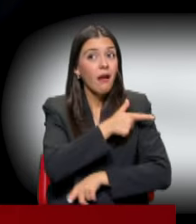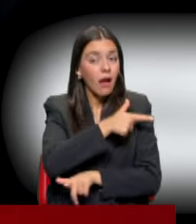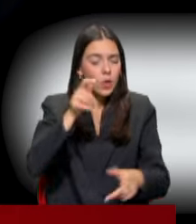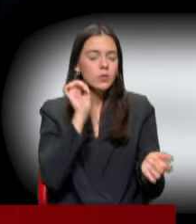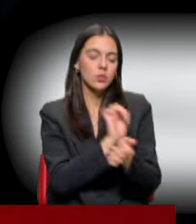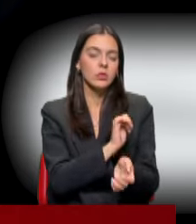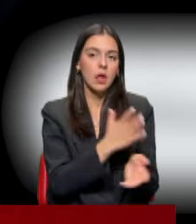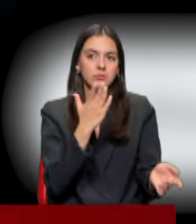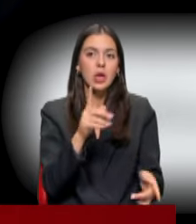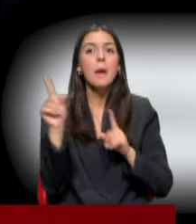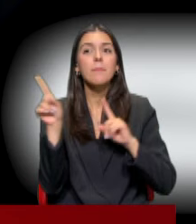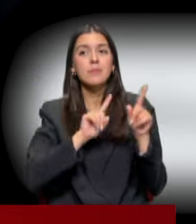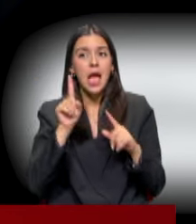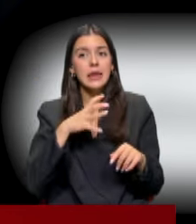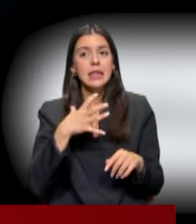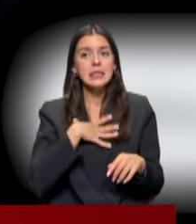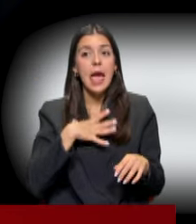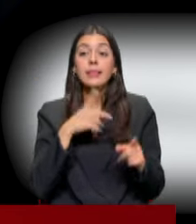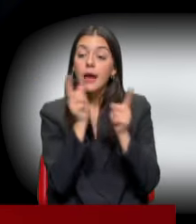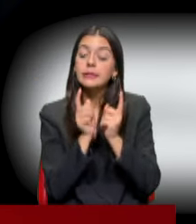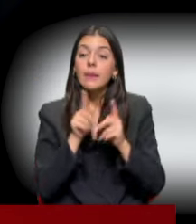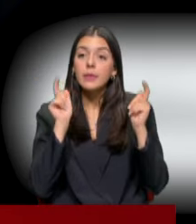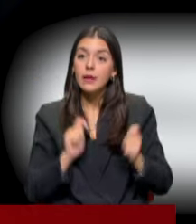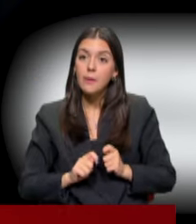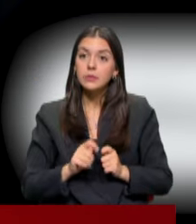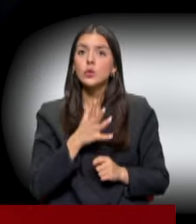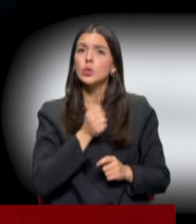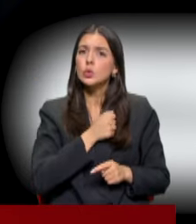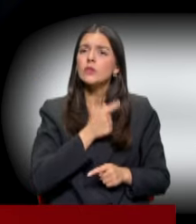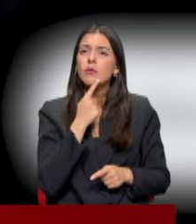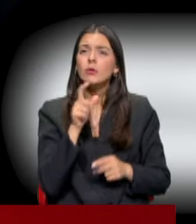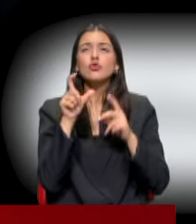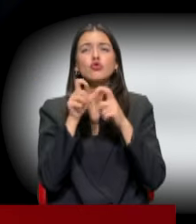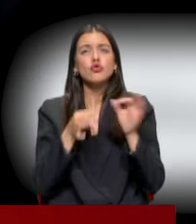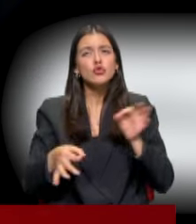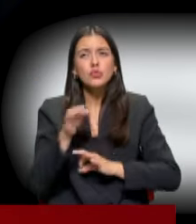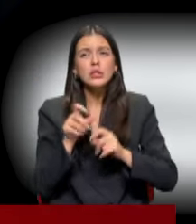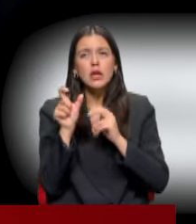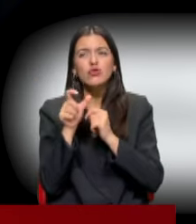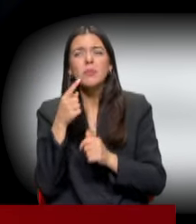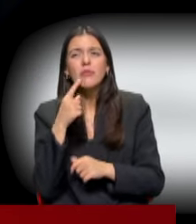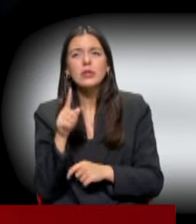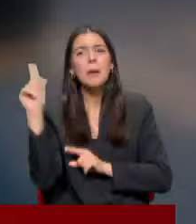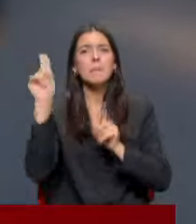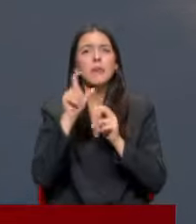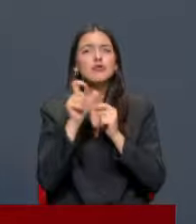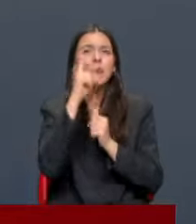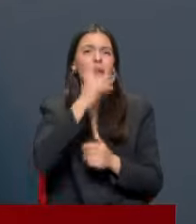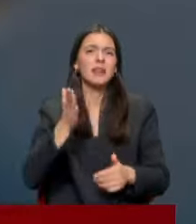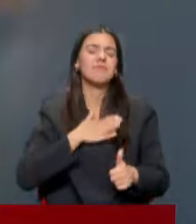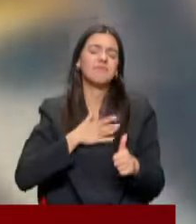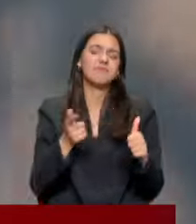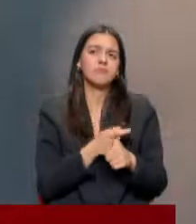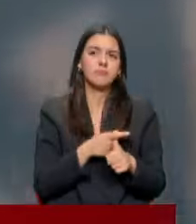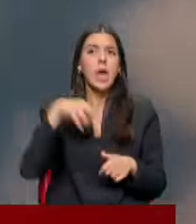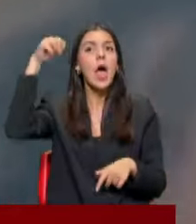tutuklanmış. Yargı da kendi muhasebesini yapsın. Üzülerek söyleyeyim, hani sosyal çürüme diyoruz ya, yargıdaki çürüme ilk sırada yer alır. AK Parti içinden